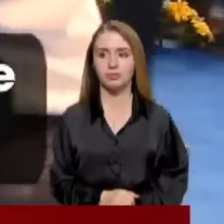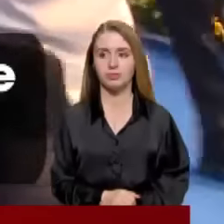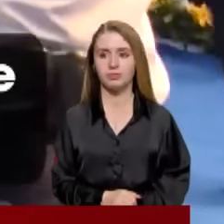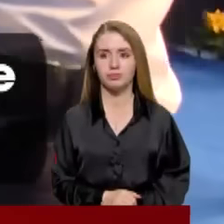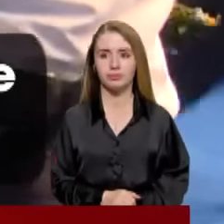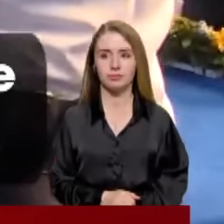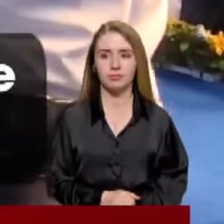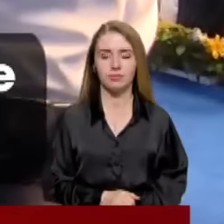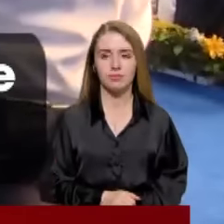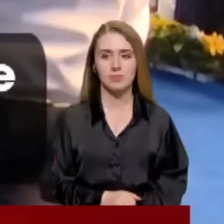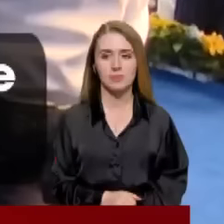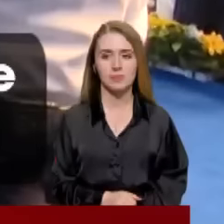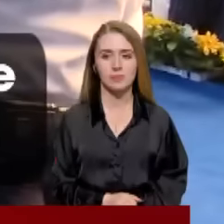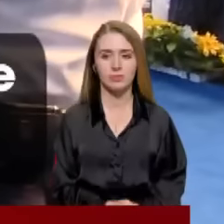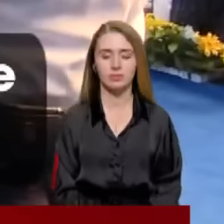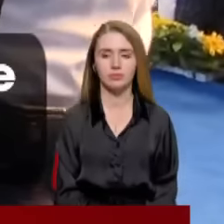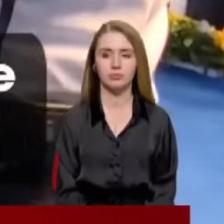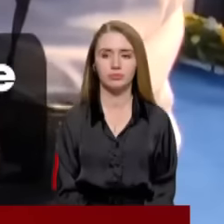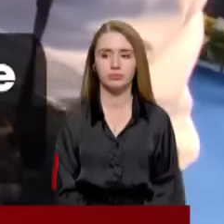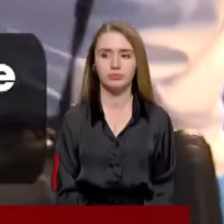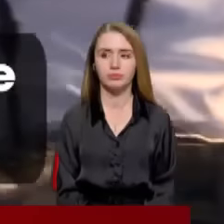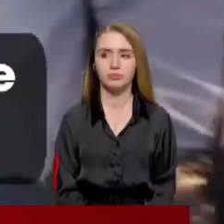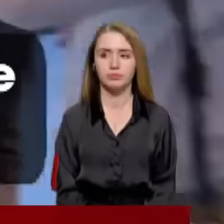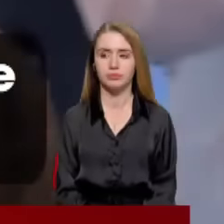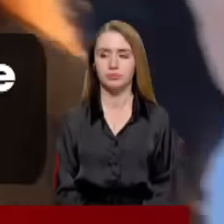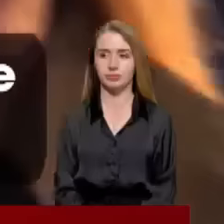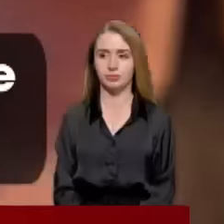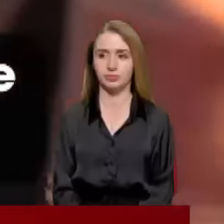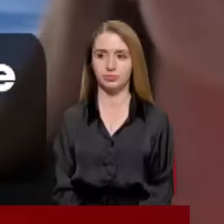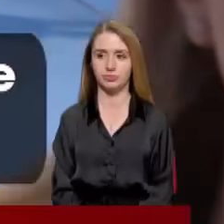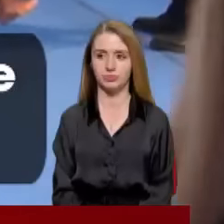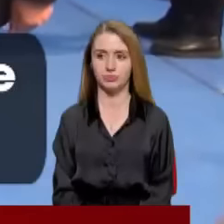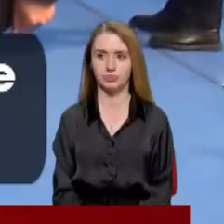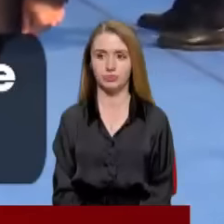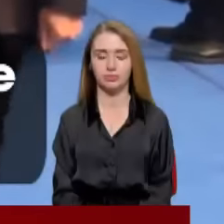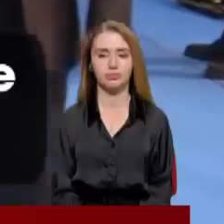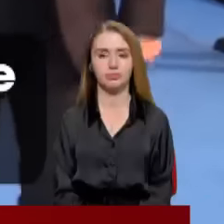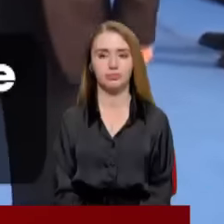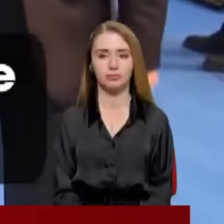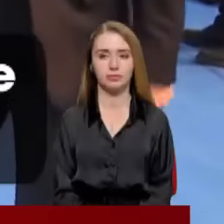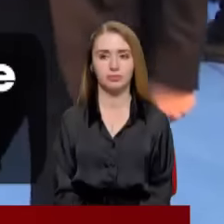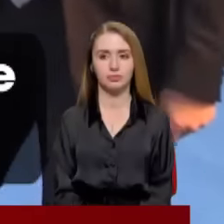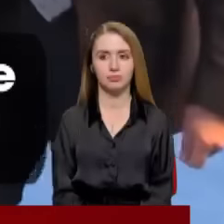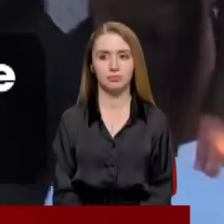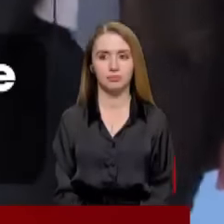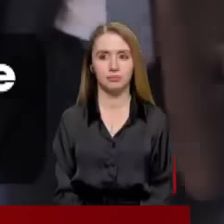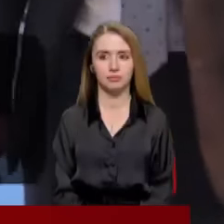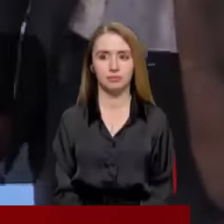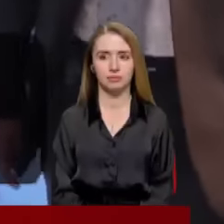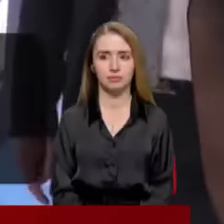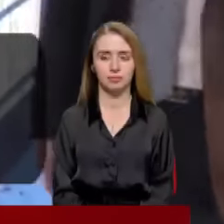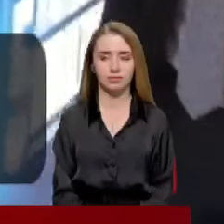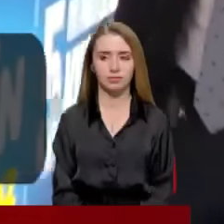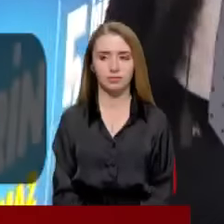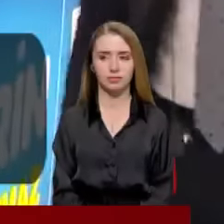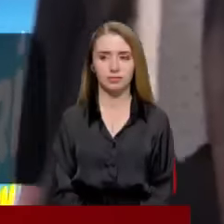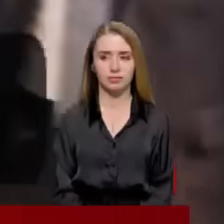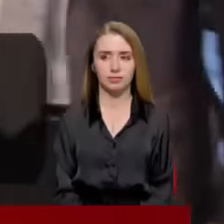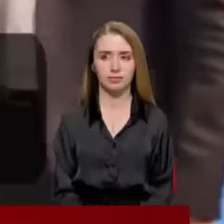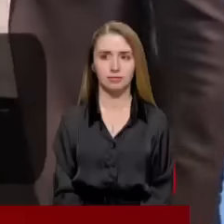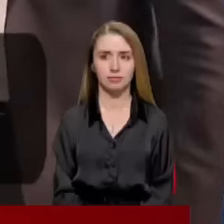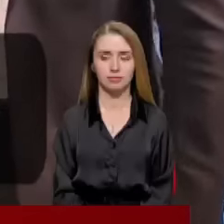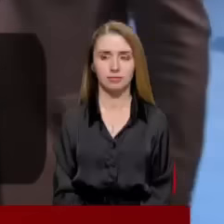yeter. 31 Mart yerel seçimlerinde eğer partim oy kaybederse siyaseti bırakacağım demişti Meral Akşener. Son kez